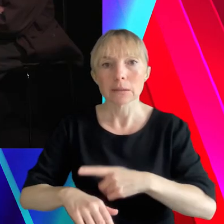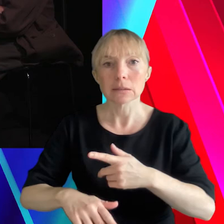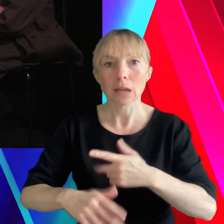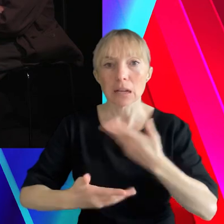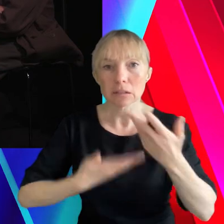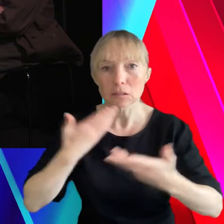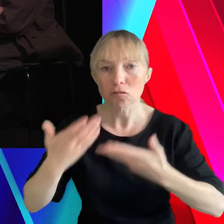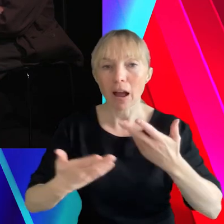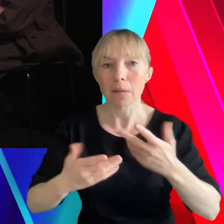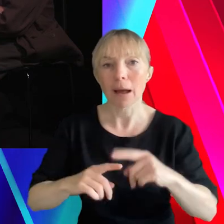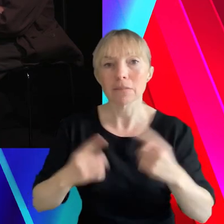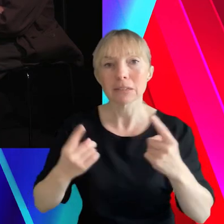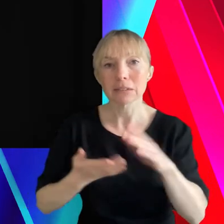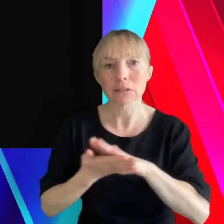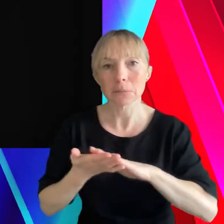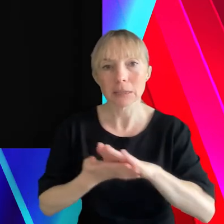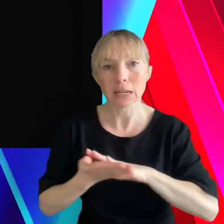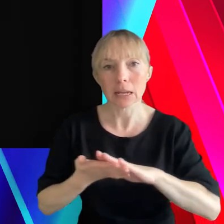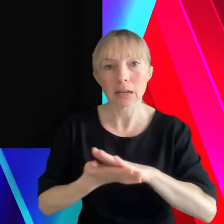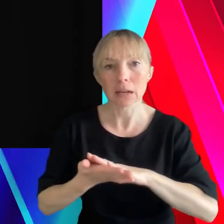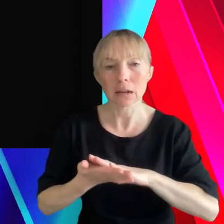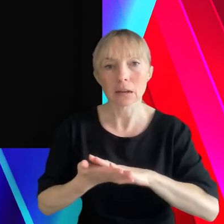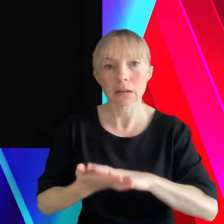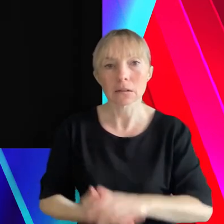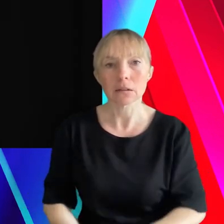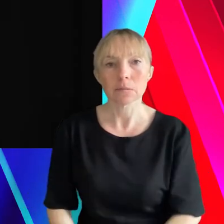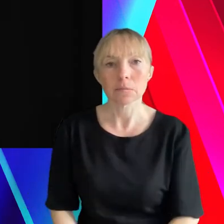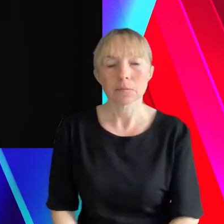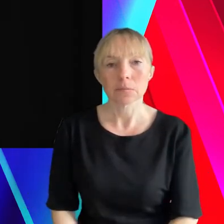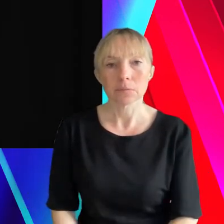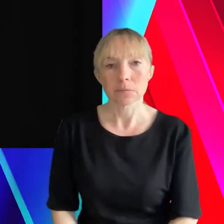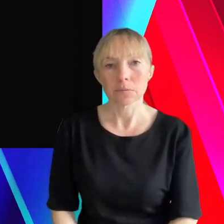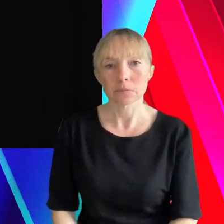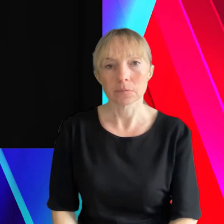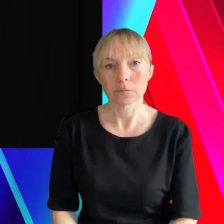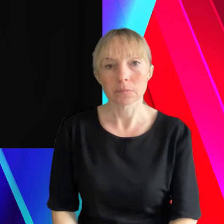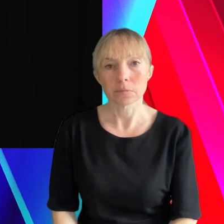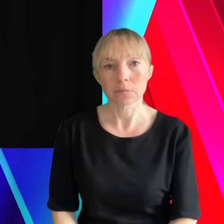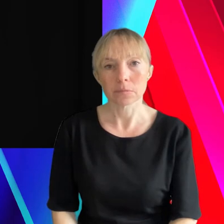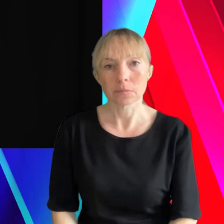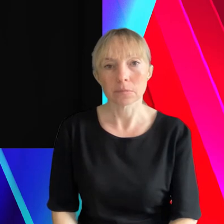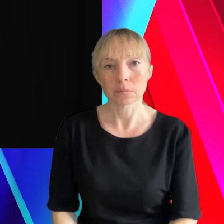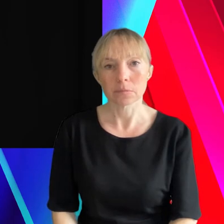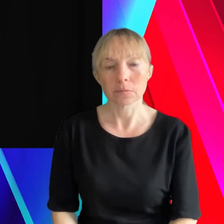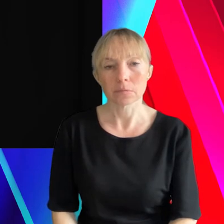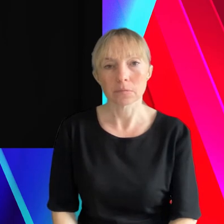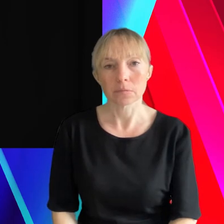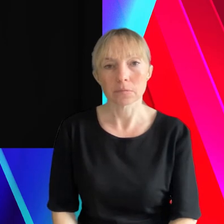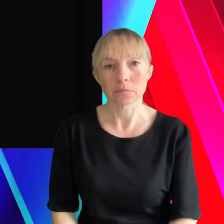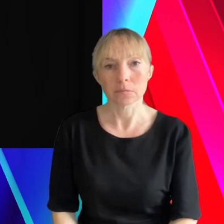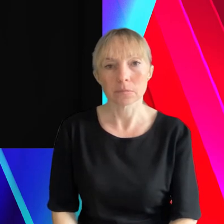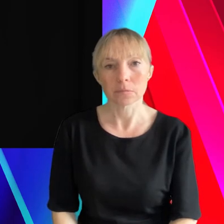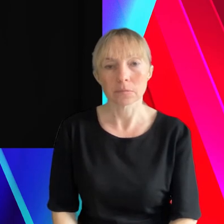describing have a different meaning. من میگم که آخ این چقدر مهربون بود، حواسش به من بود که نور آفتاب منو